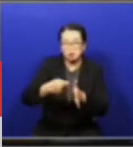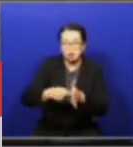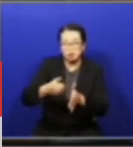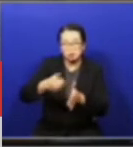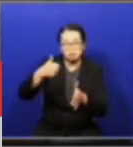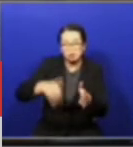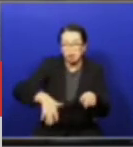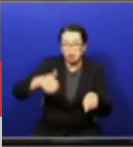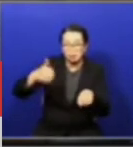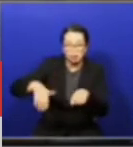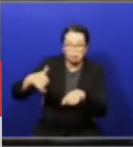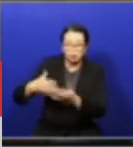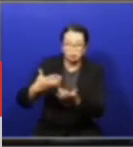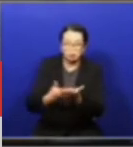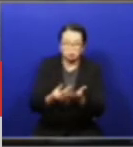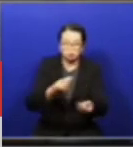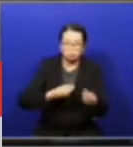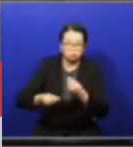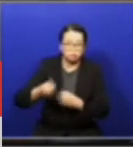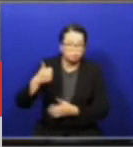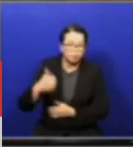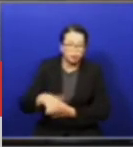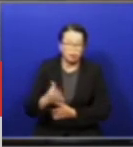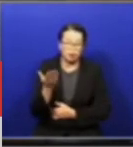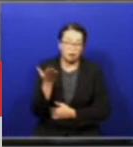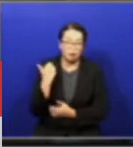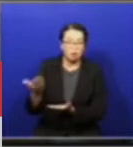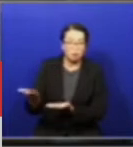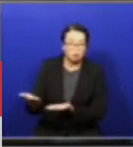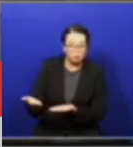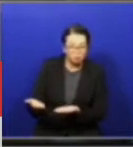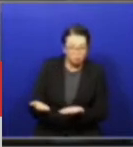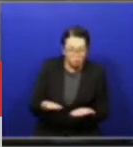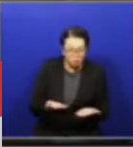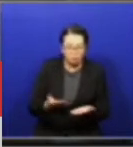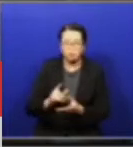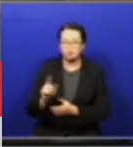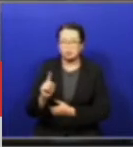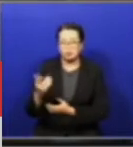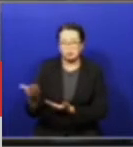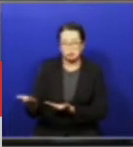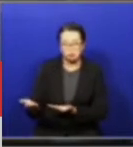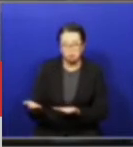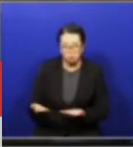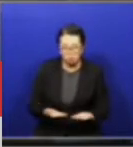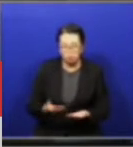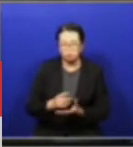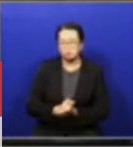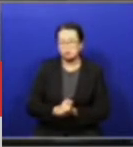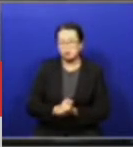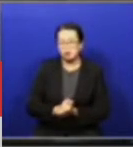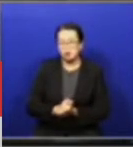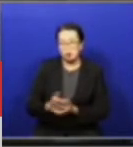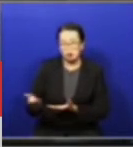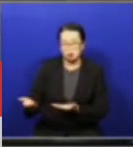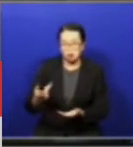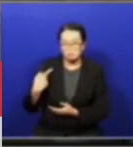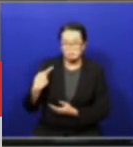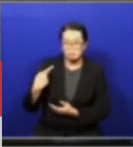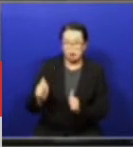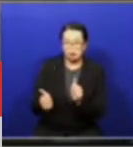ห์2สัปดาห์ก่อนท่านประธานจะเห็นข่าวที่ผมบอกผมเชิญหม่อมราชวงศ์จตุมงคลโสนกุลมาชี้แจงท่านไม่ได้มาให้รองปลัดแรงง